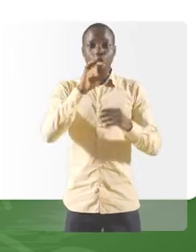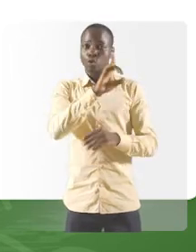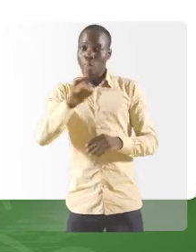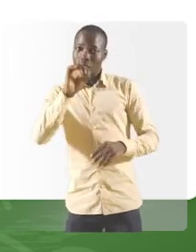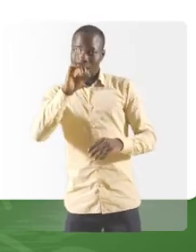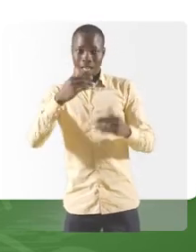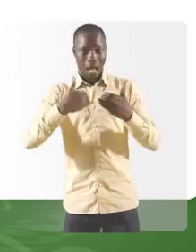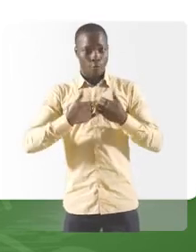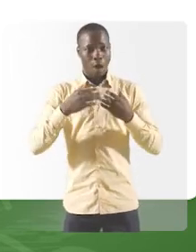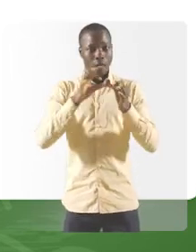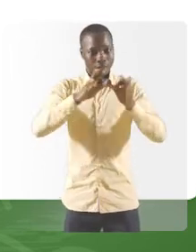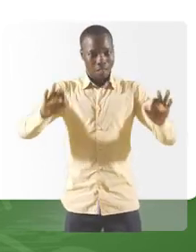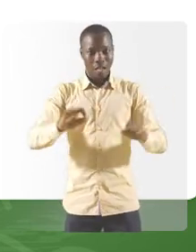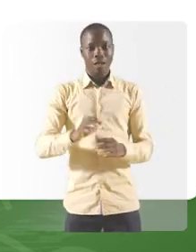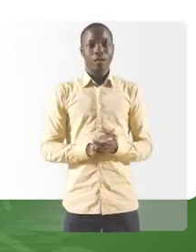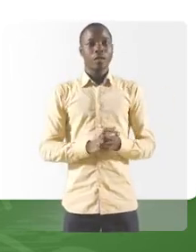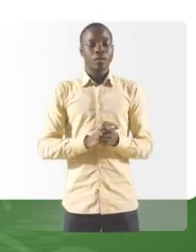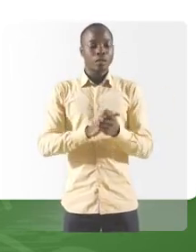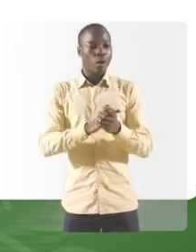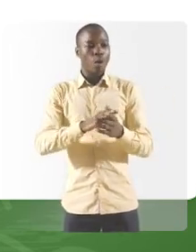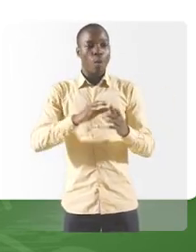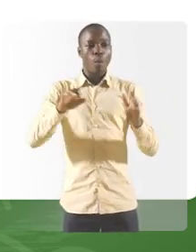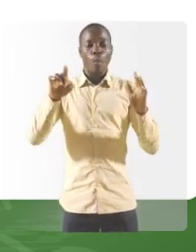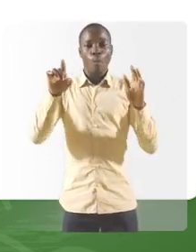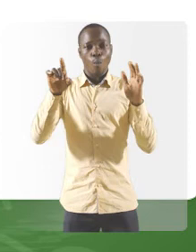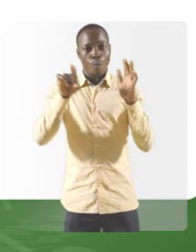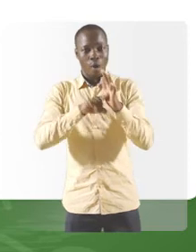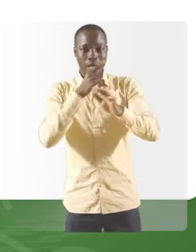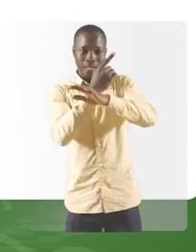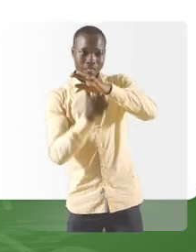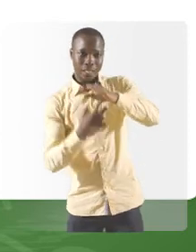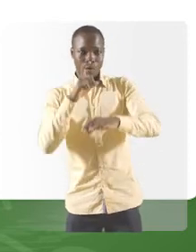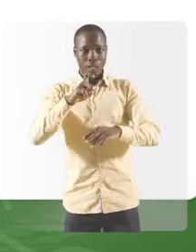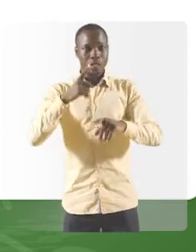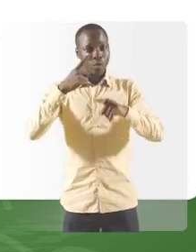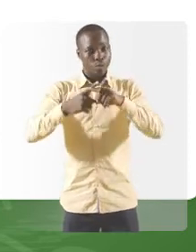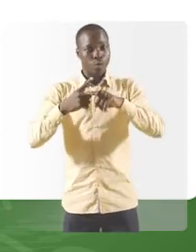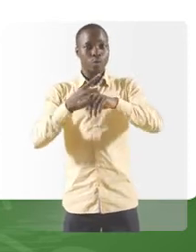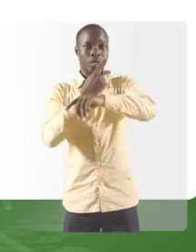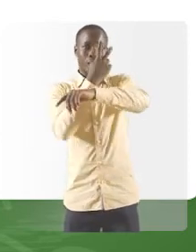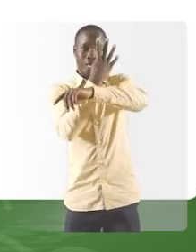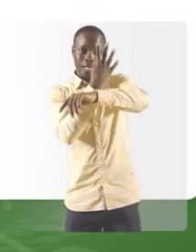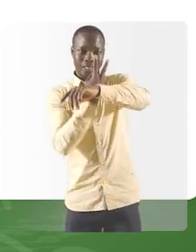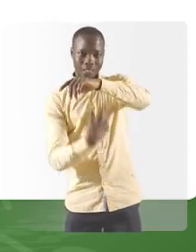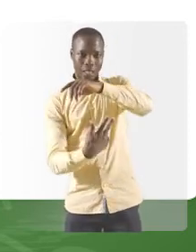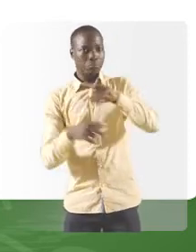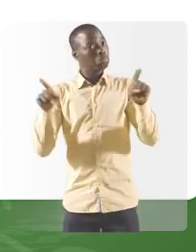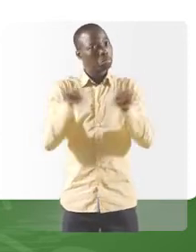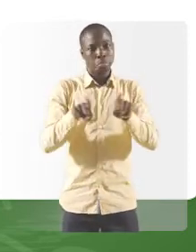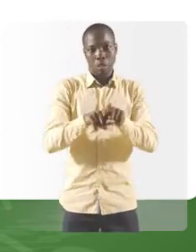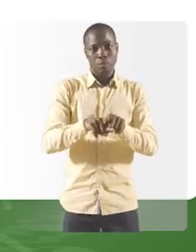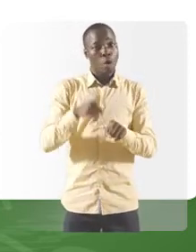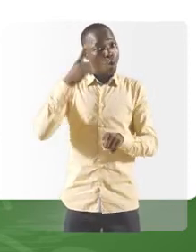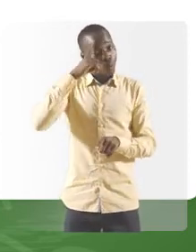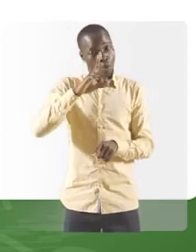Y égale 1 tiers de X plus 4 tiers. De la même manière, nous